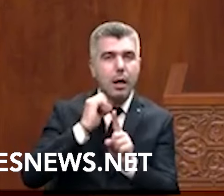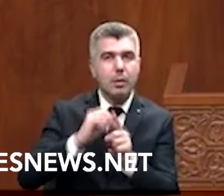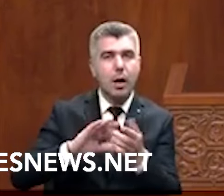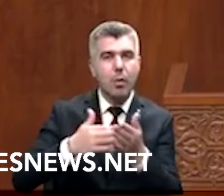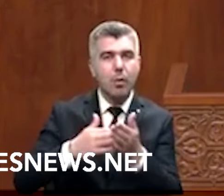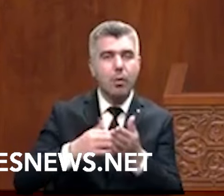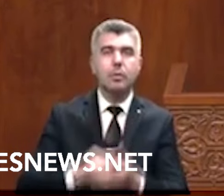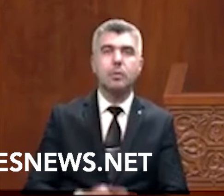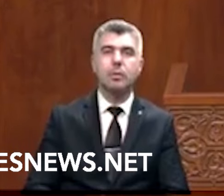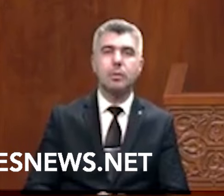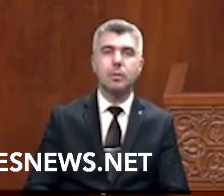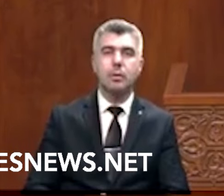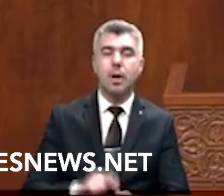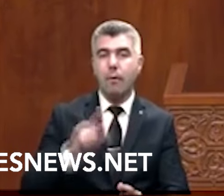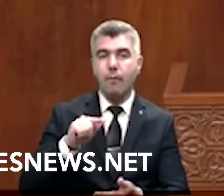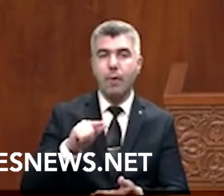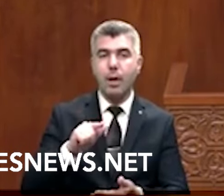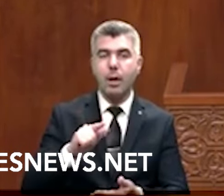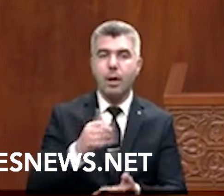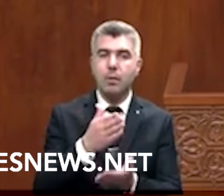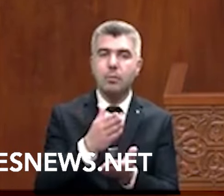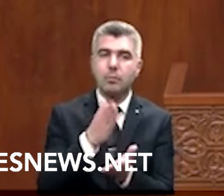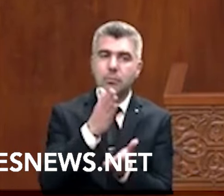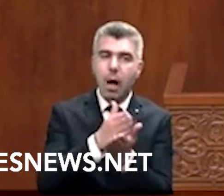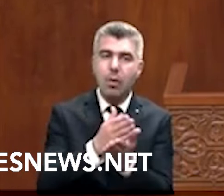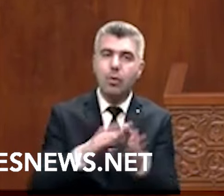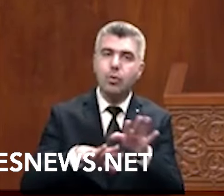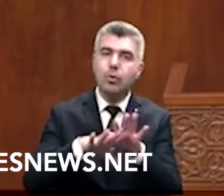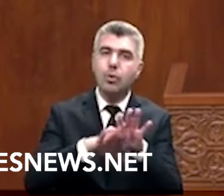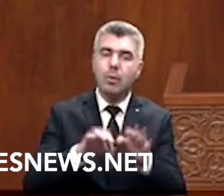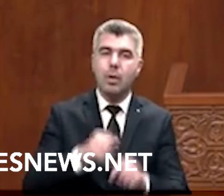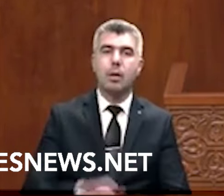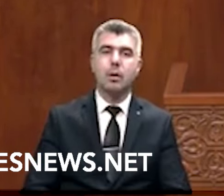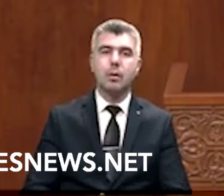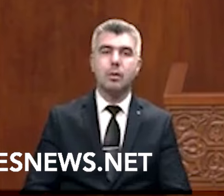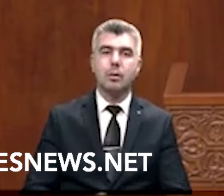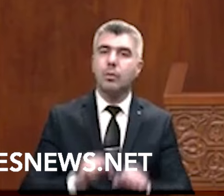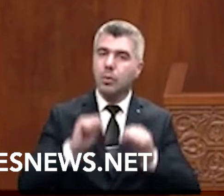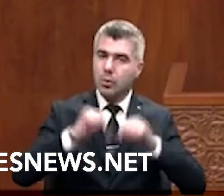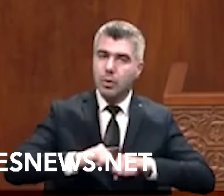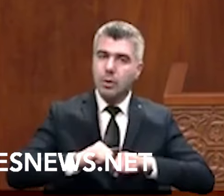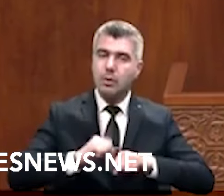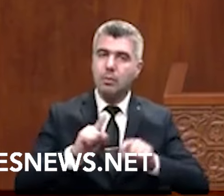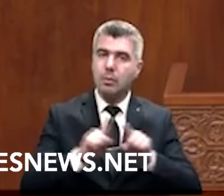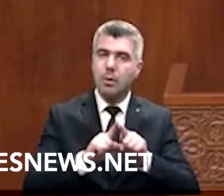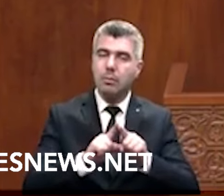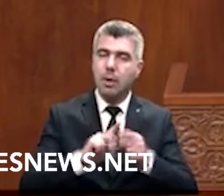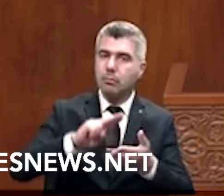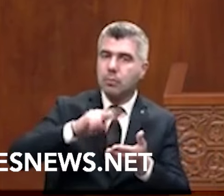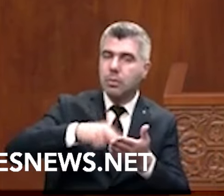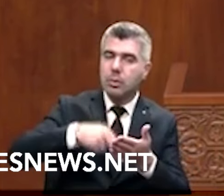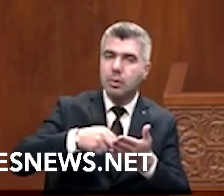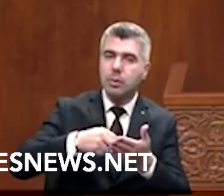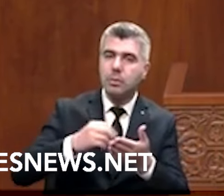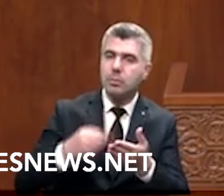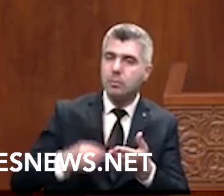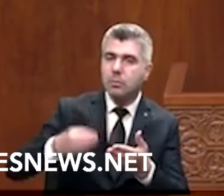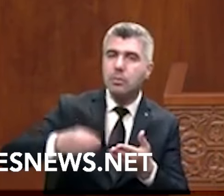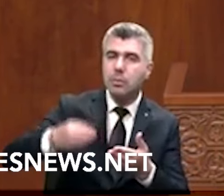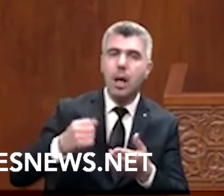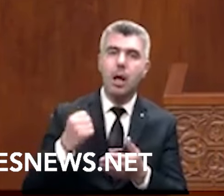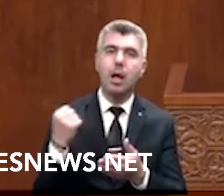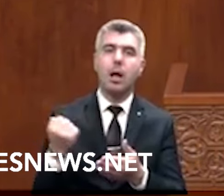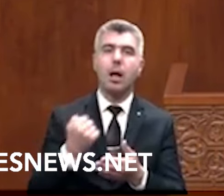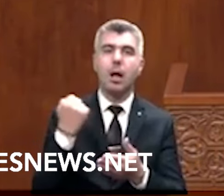تخدم ورشه الدوله الاجتماعيه واستجابت للمطالب المشروعه التي ظلت تؤجل لسنوات